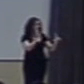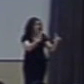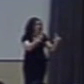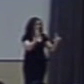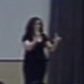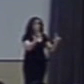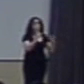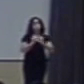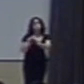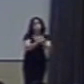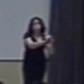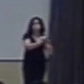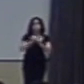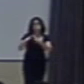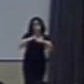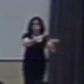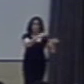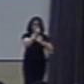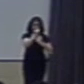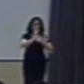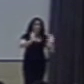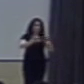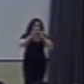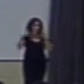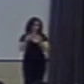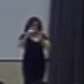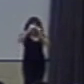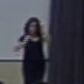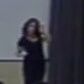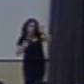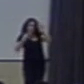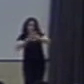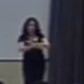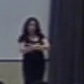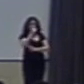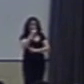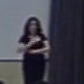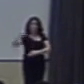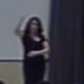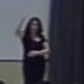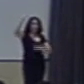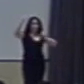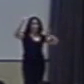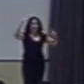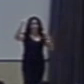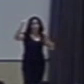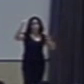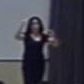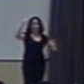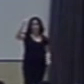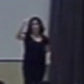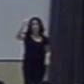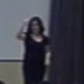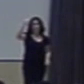les franges d'edat. Internet, en canvi, hi ha una baixada. No? Quan més gran és la gent, menys utilitza internet. Això, aquí hi ha